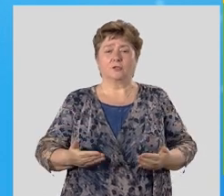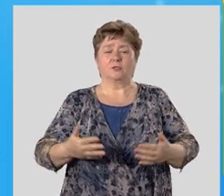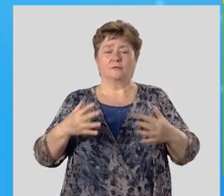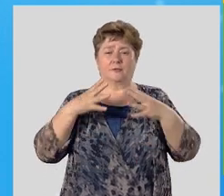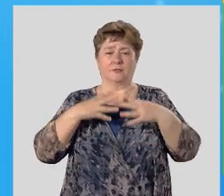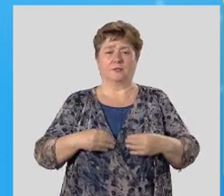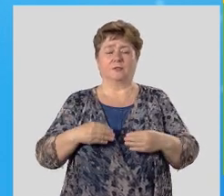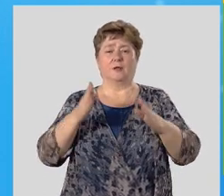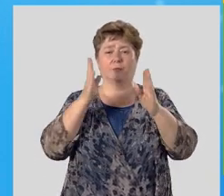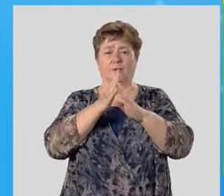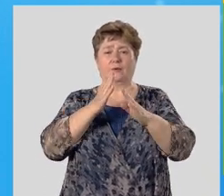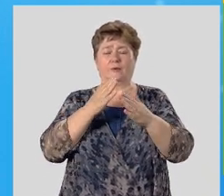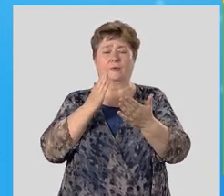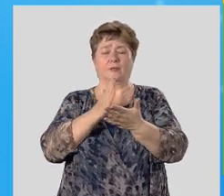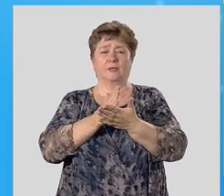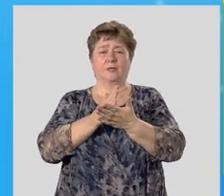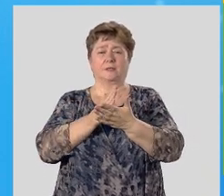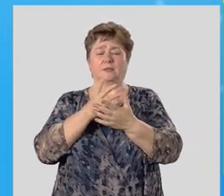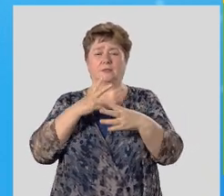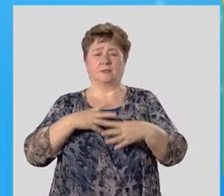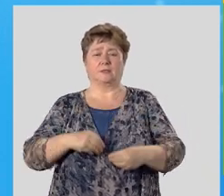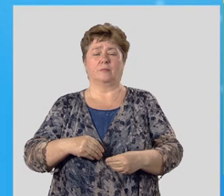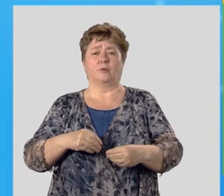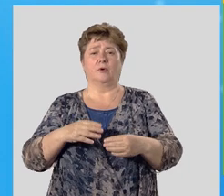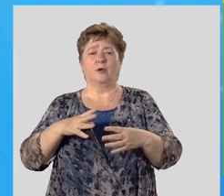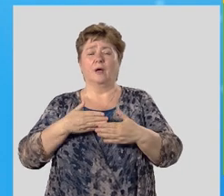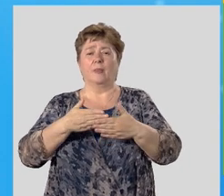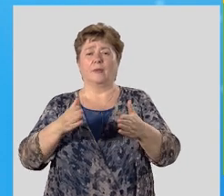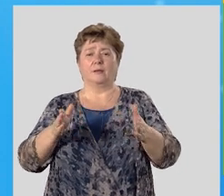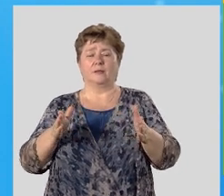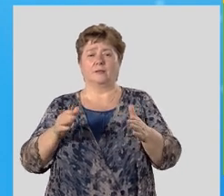тела природы представляют собой открытые,